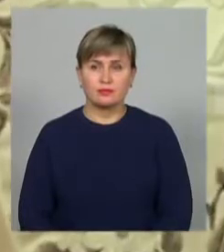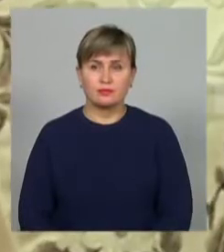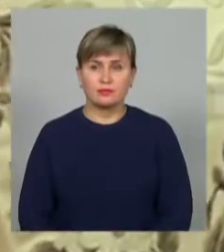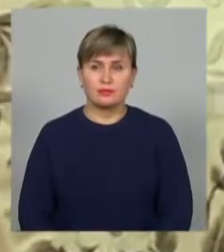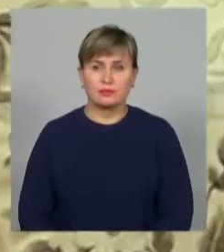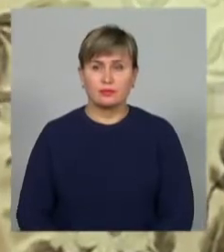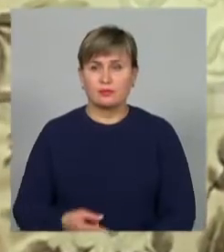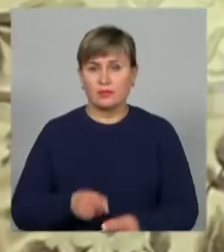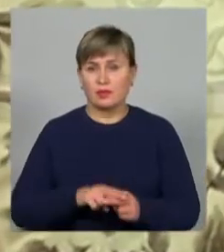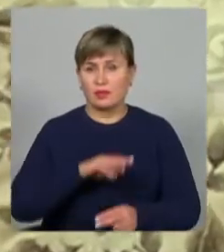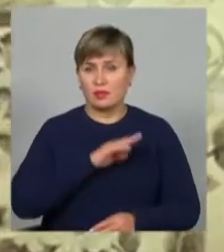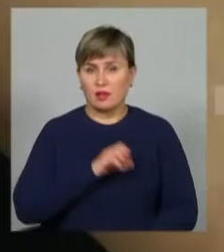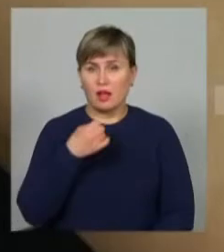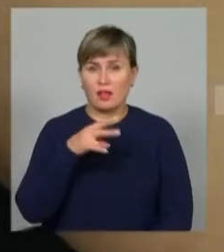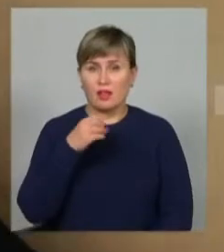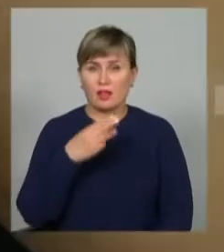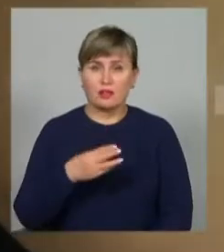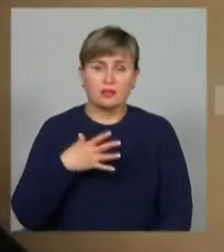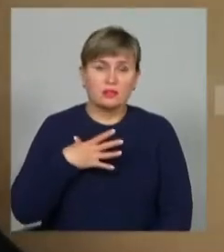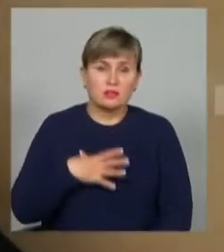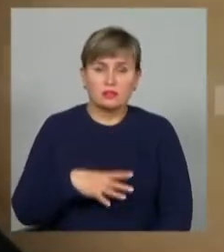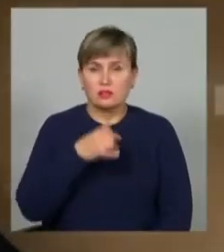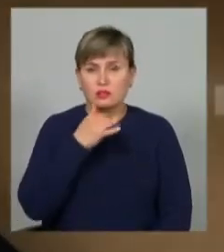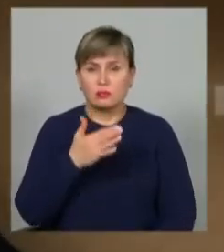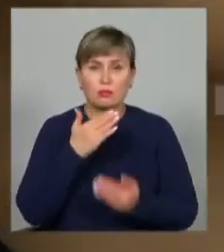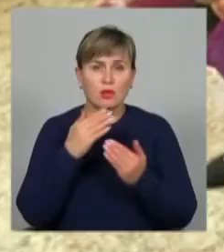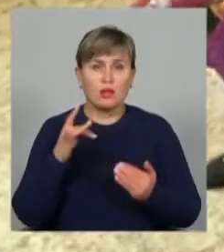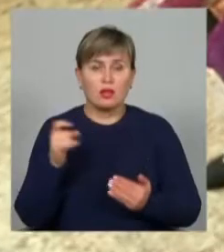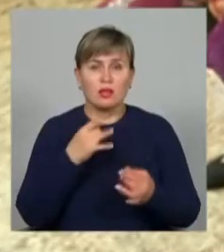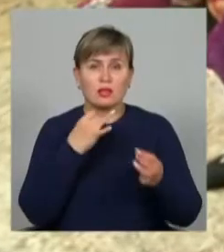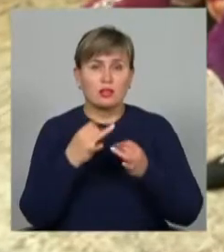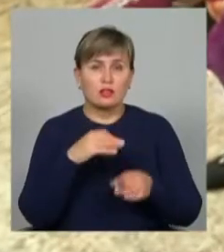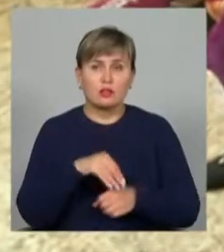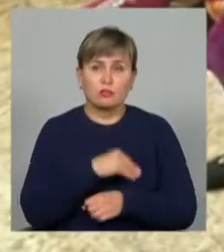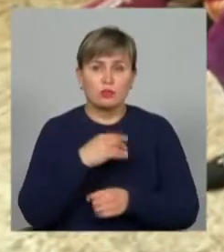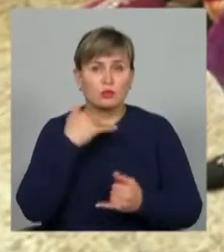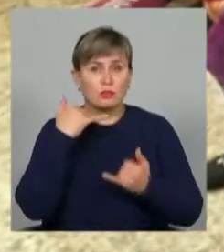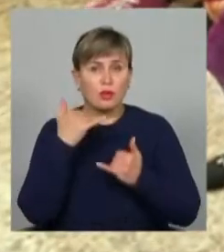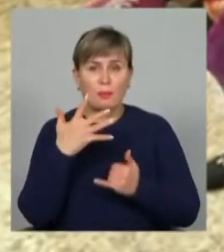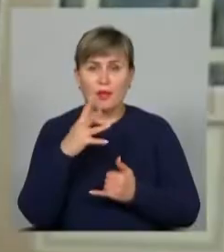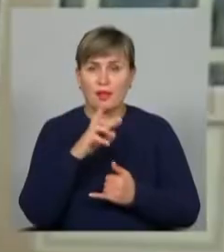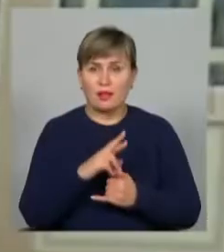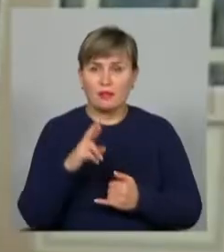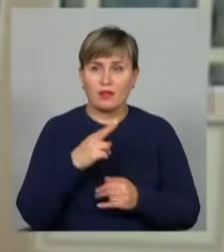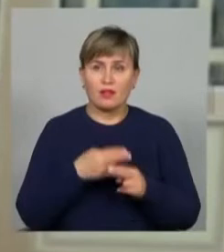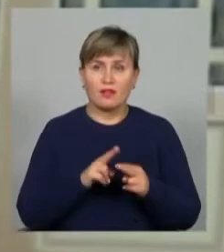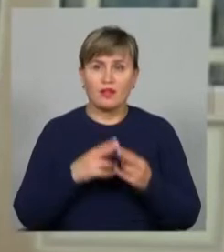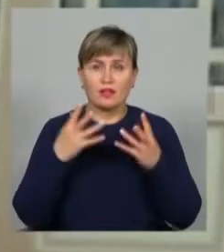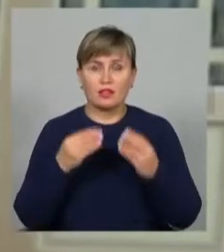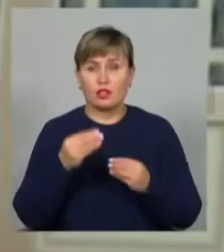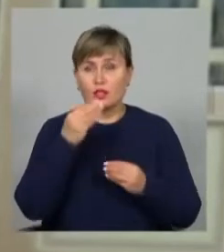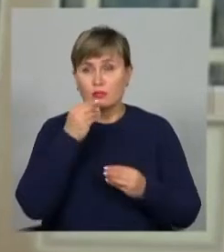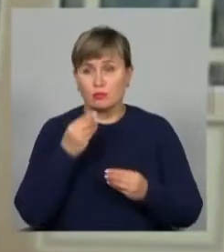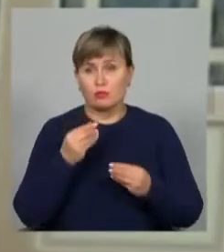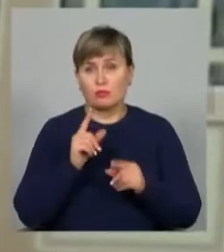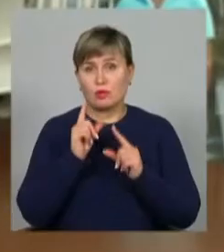Доведенная до отчаяния, Айнаш Смагулова едва сдерживает слезы. В последний раз она разговаривала с мужем по телефону 5 января. В тот роковой день мужчина, как